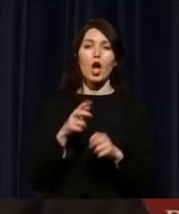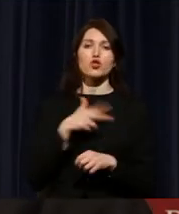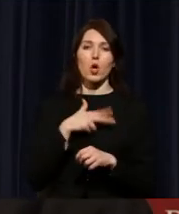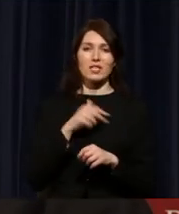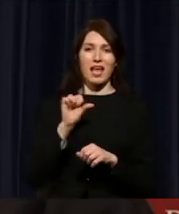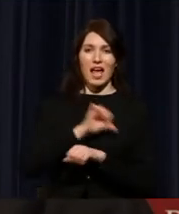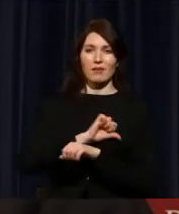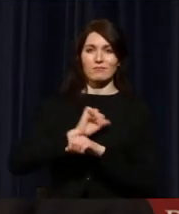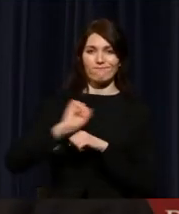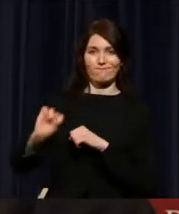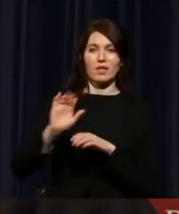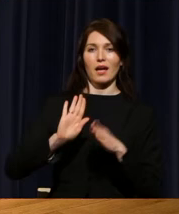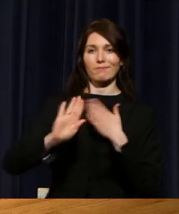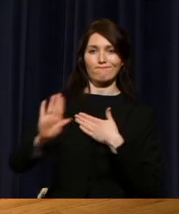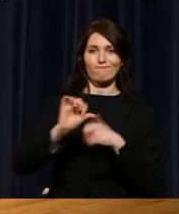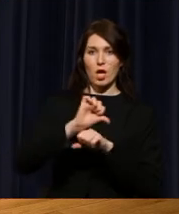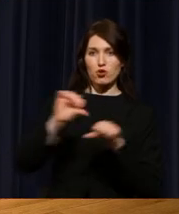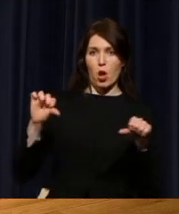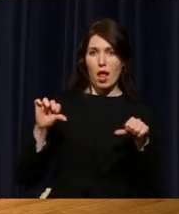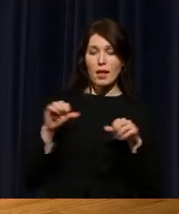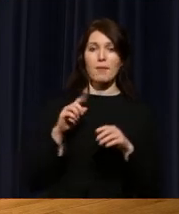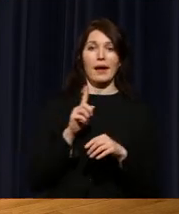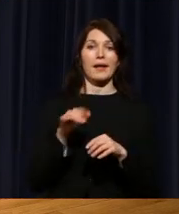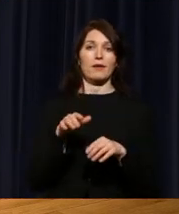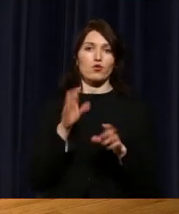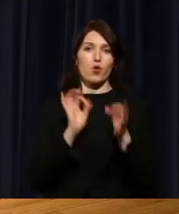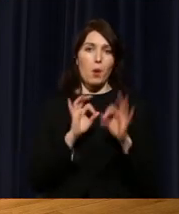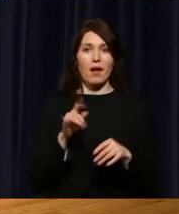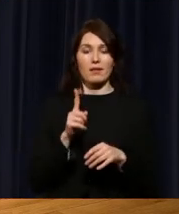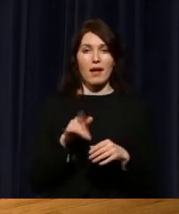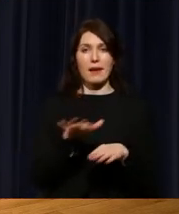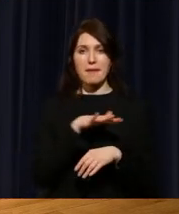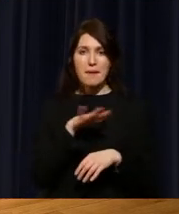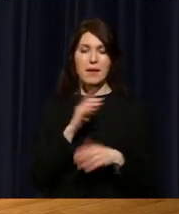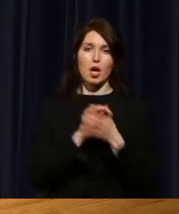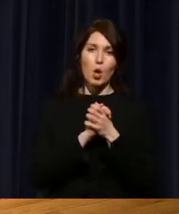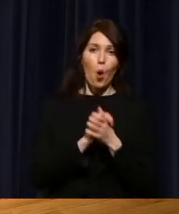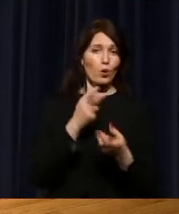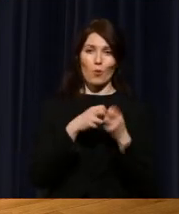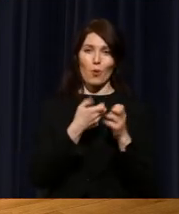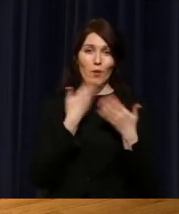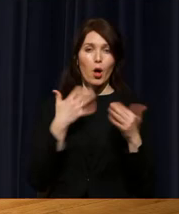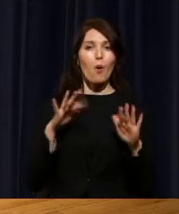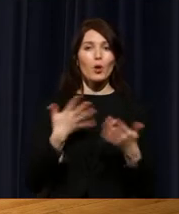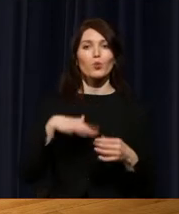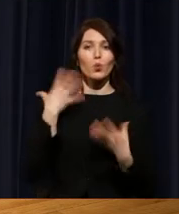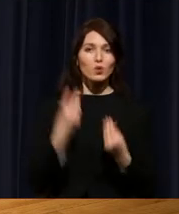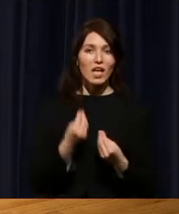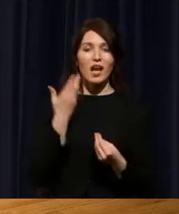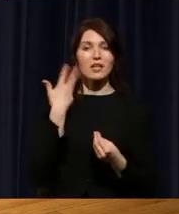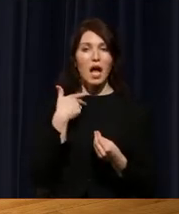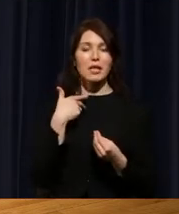izolētība. Ja ir normāli, ja ir ģimenes locekļi, tuvinieki, draugi, ja, tad šī problēma nepastāv, bet mūsdienās, kad